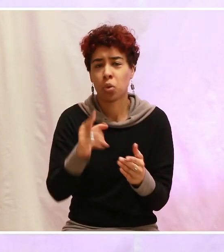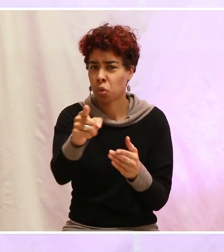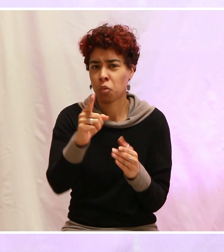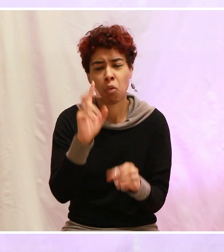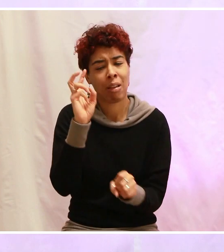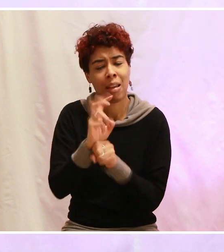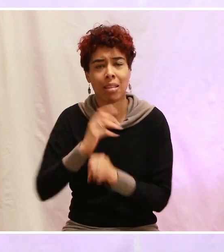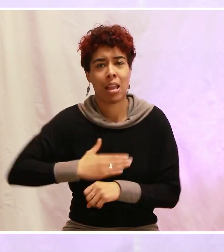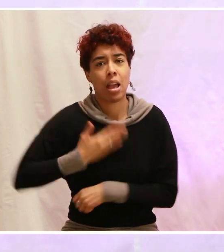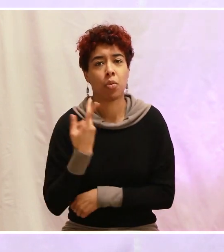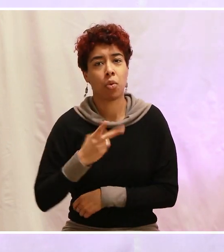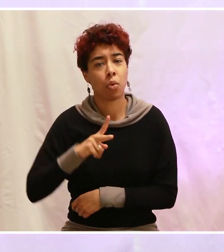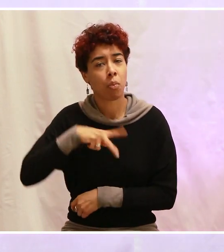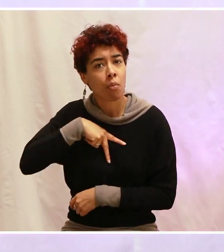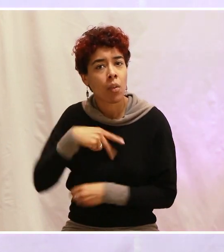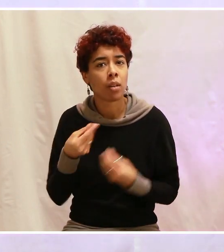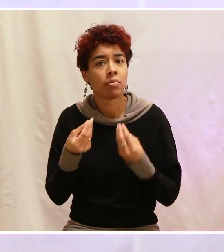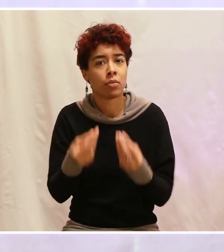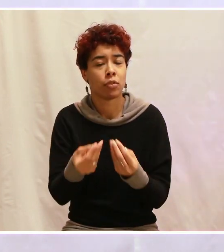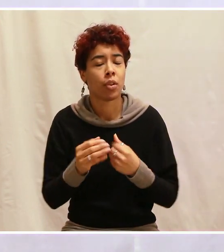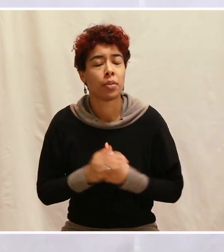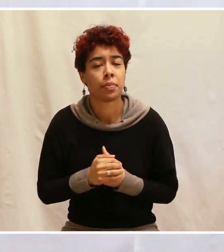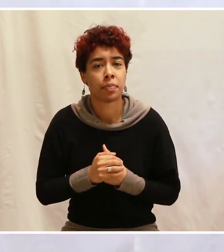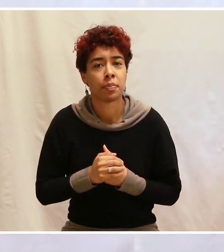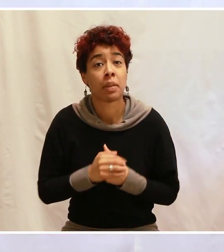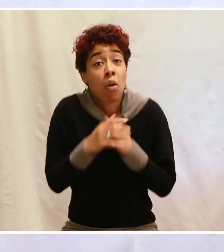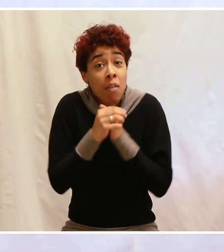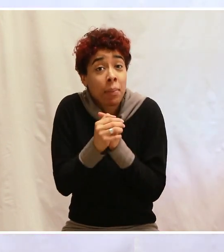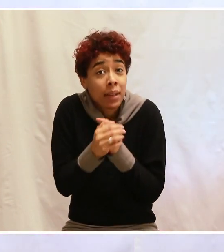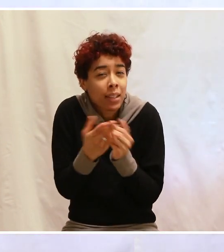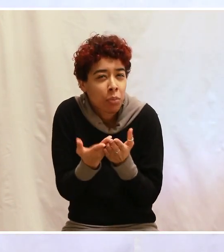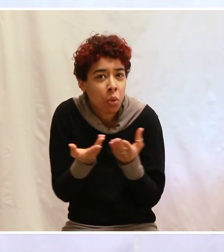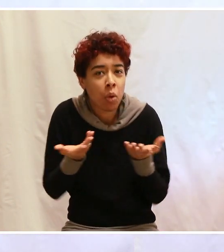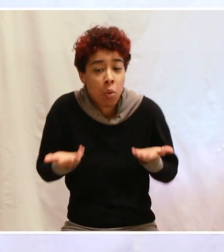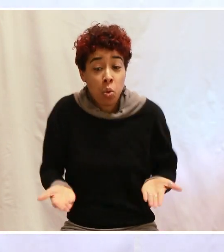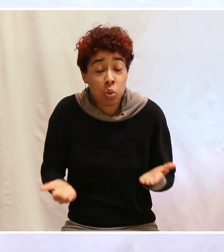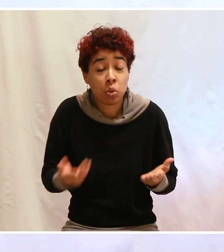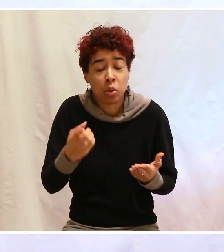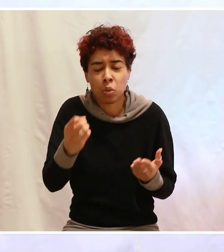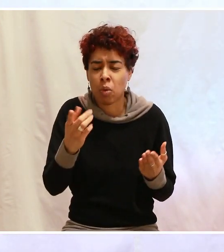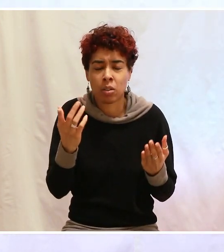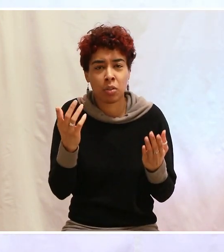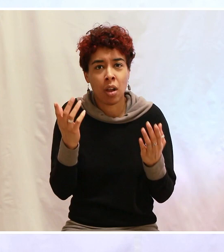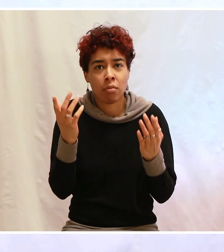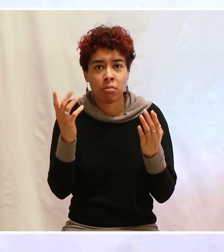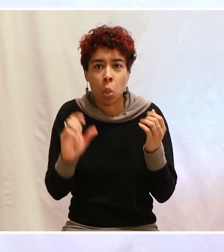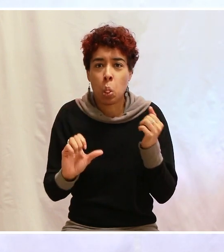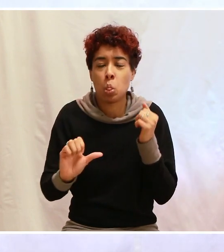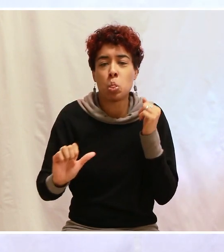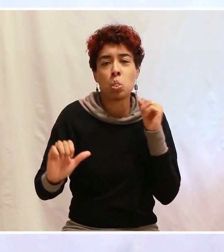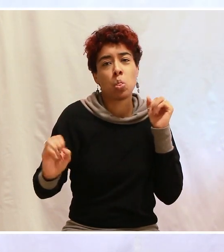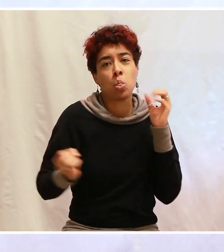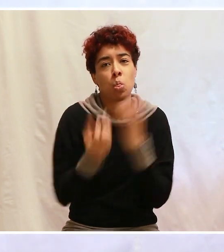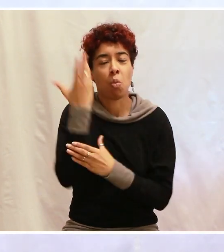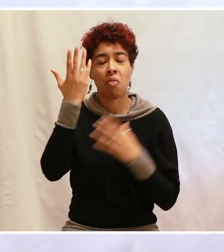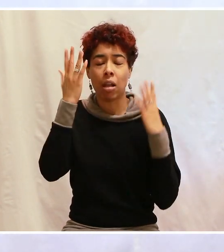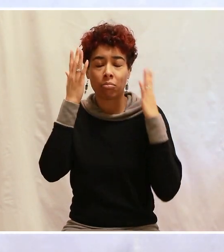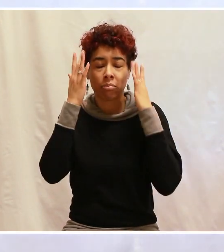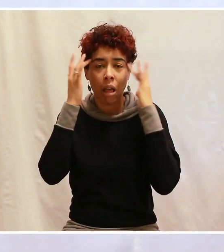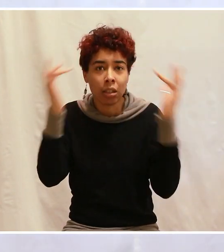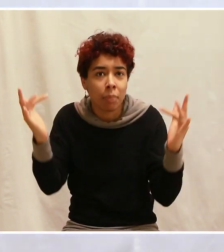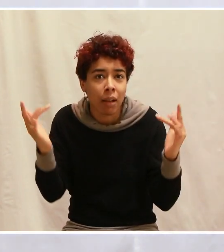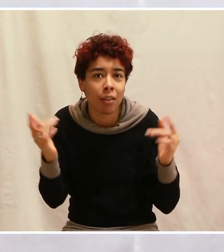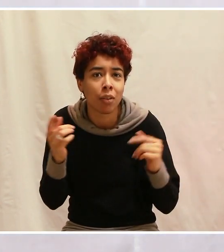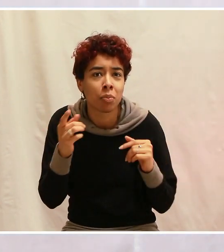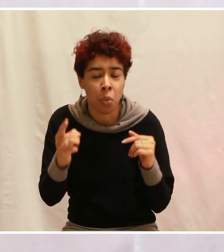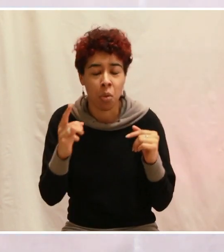ce sens-là. Qu'aujourd'hui, tu puisses faire une expérience qui va te fortifier dans ta confiance, mais surtout dans la découverte du